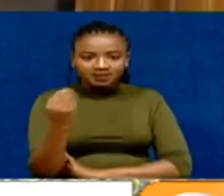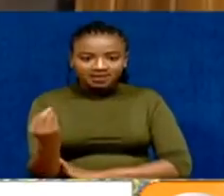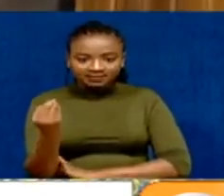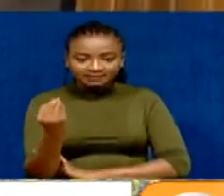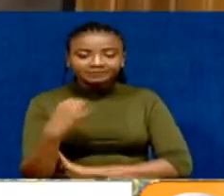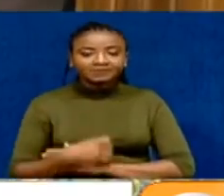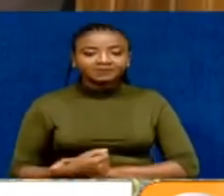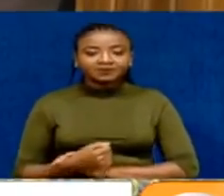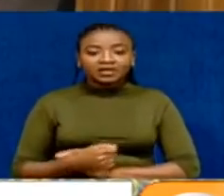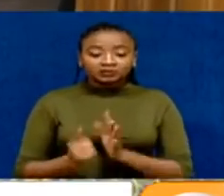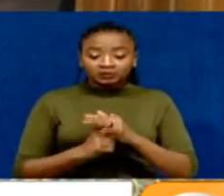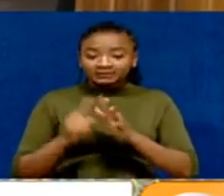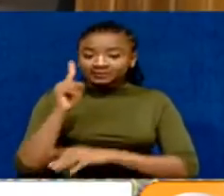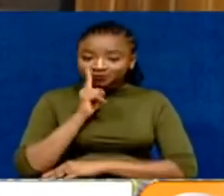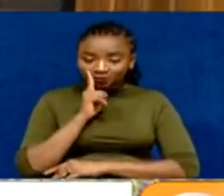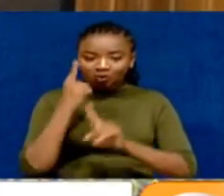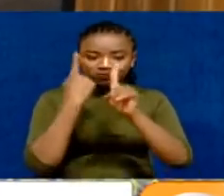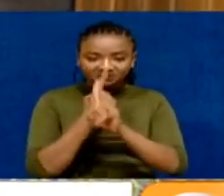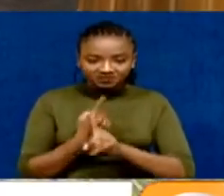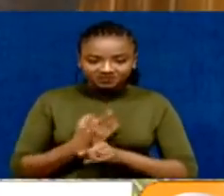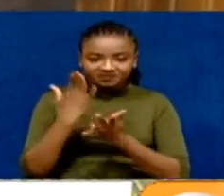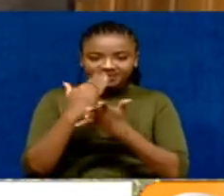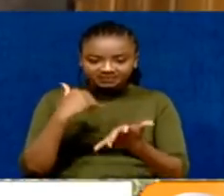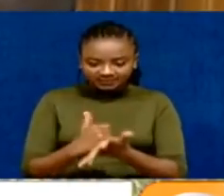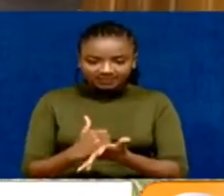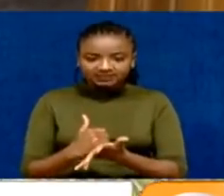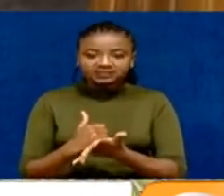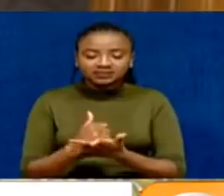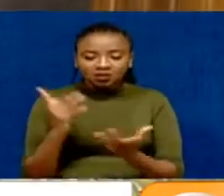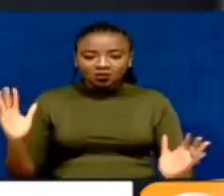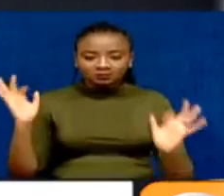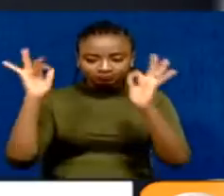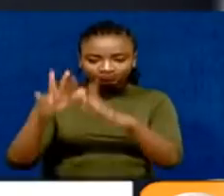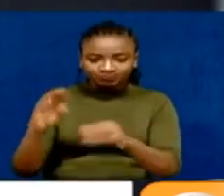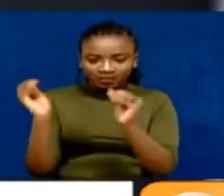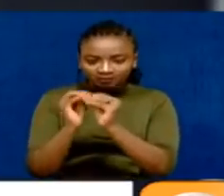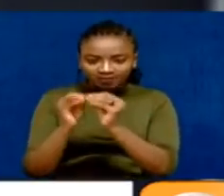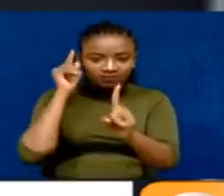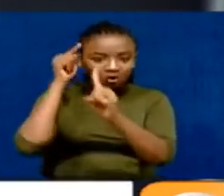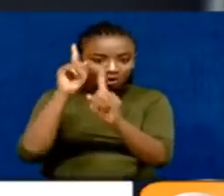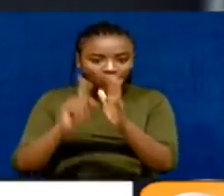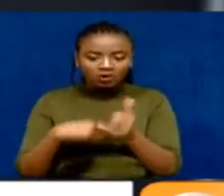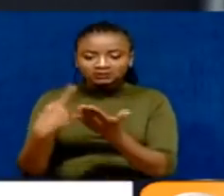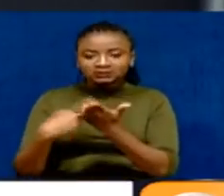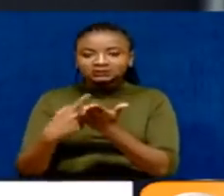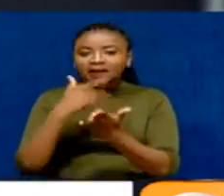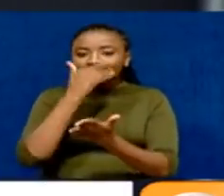2030. Kuanzia kesho, washikadau katika sekta tofauti watakongamana ili kujadili mbinu